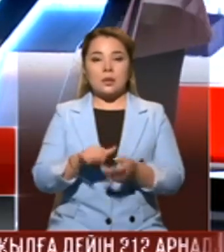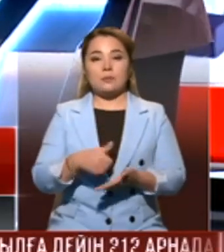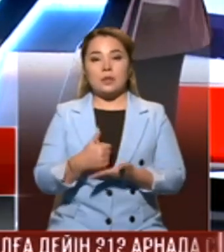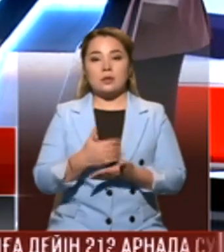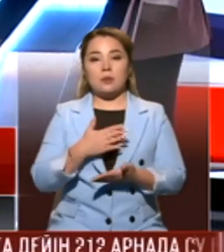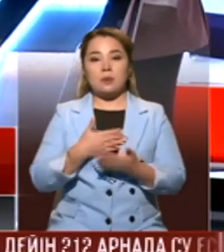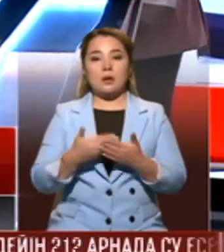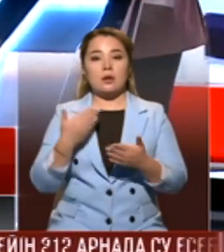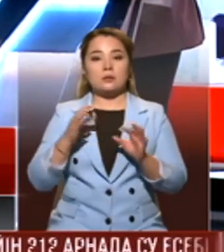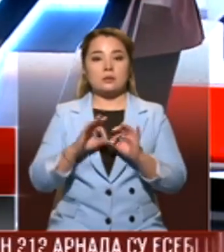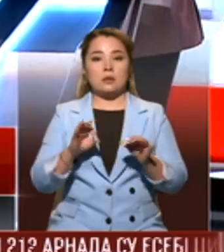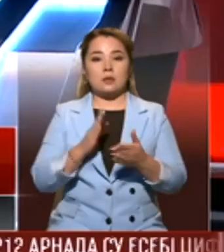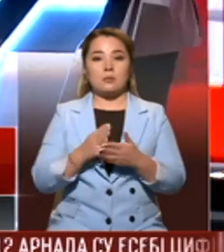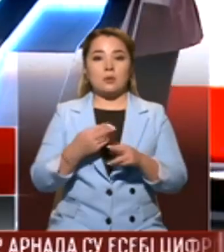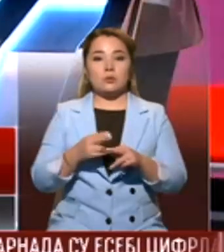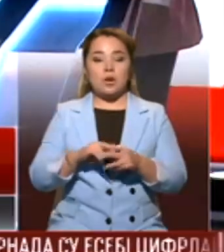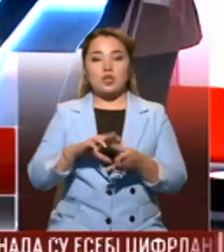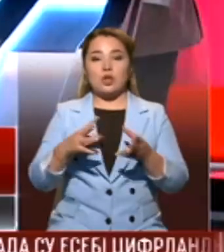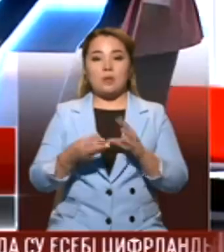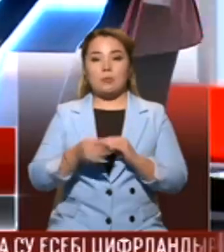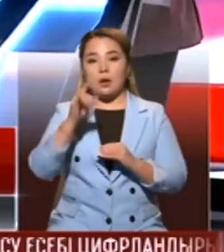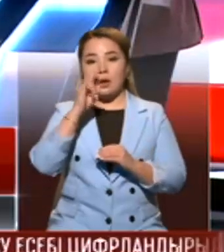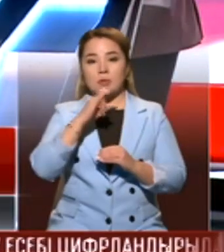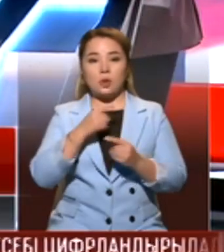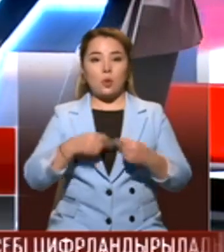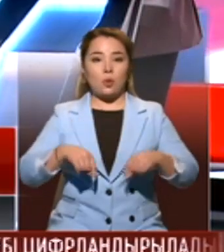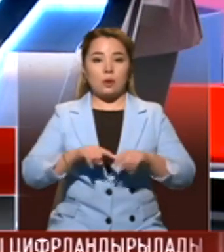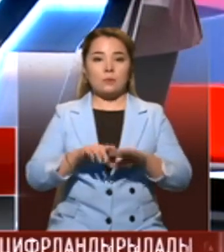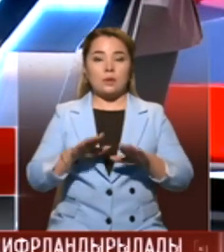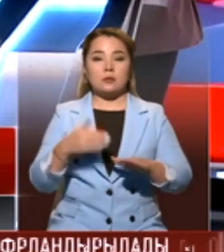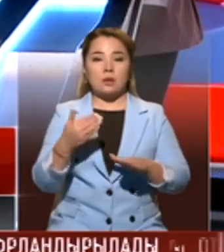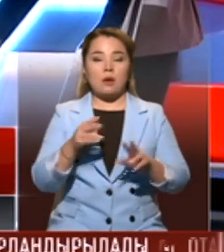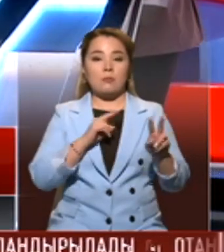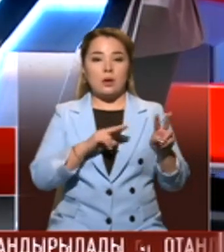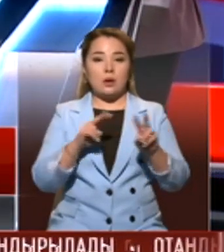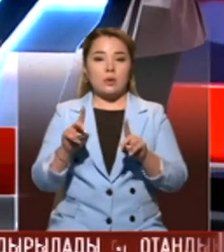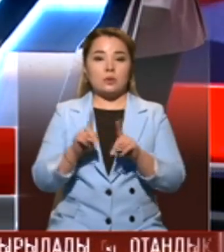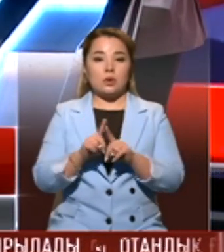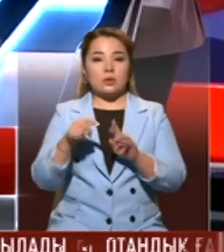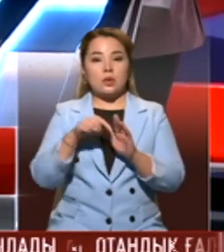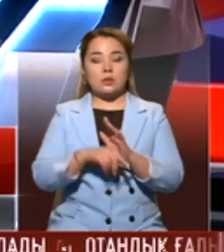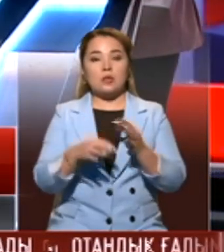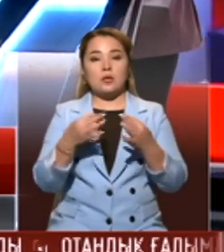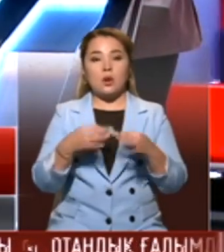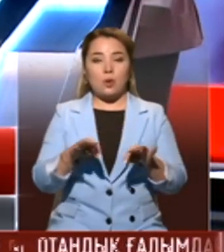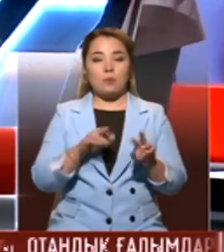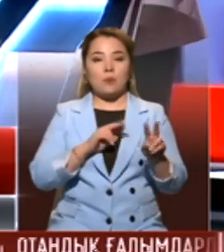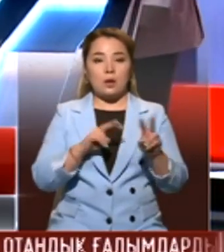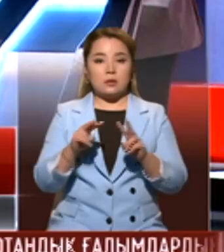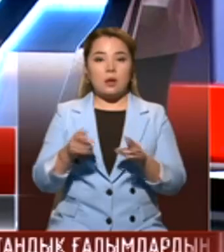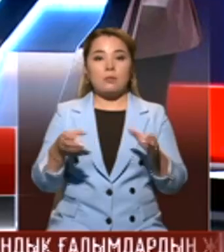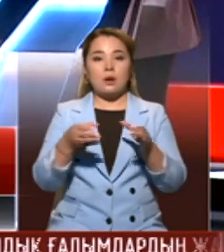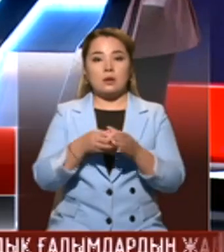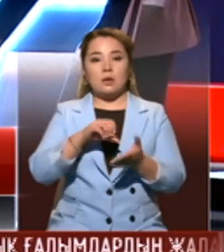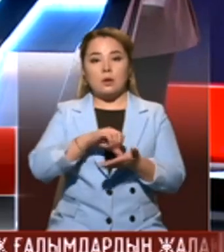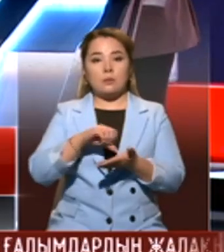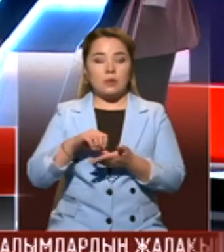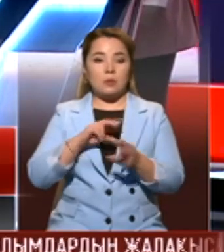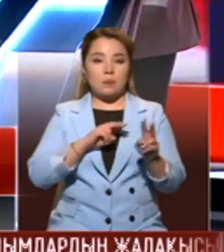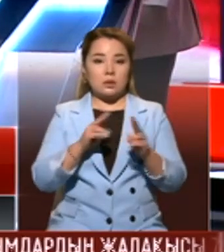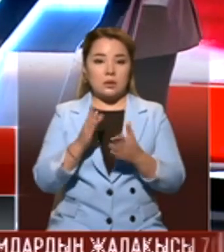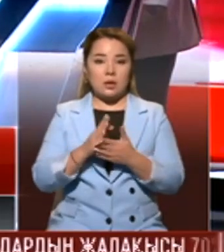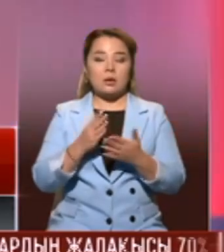спикерлеріміз алдында айтып кетті ғой. Жалпы Қазақстан қоғамында бақылаушылық, оның ішінде тәуелсіз бақылаушылық, оның ішінде партиялық бақылаушылық,